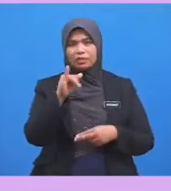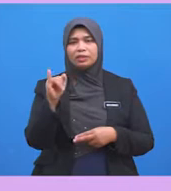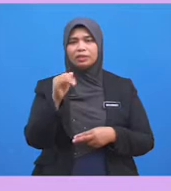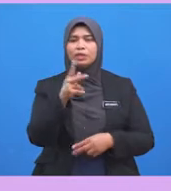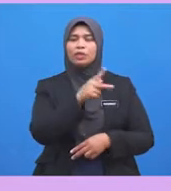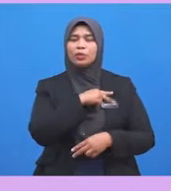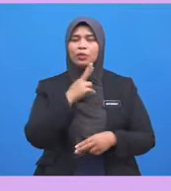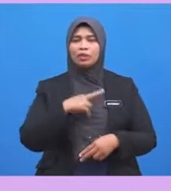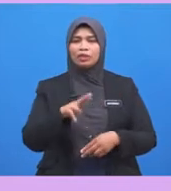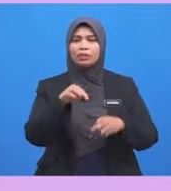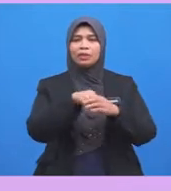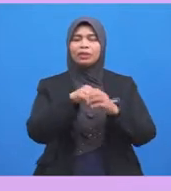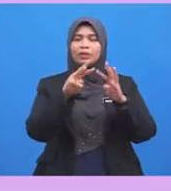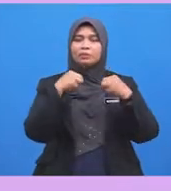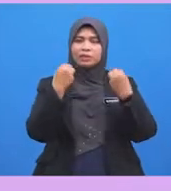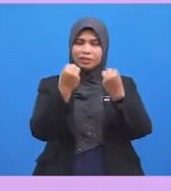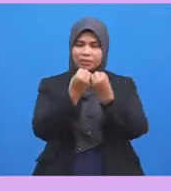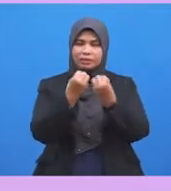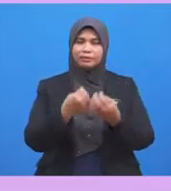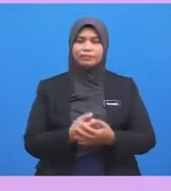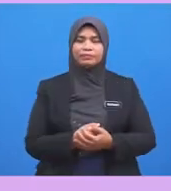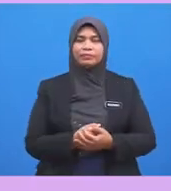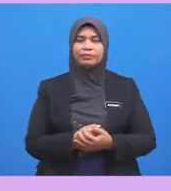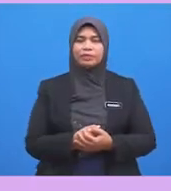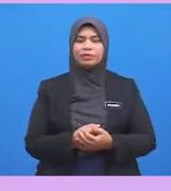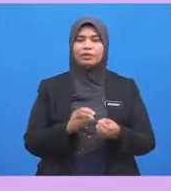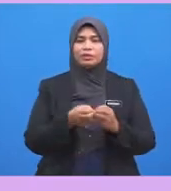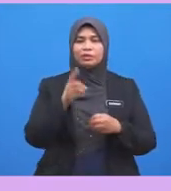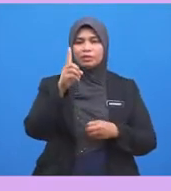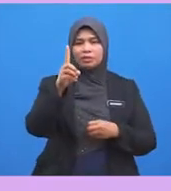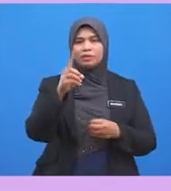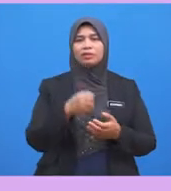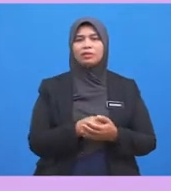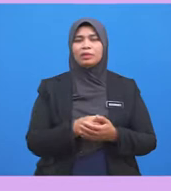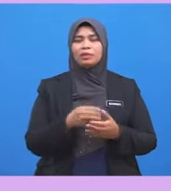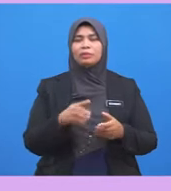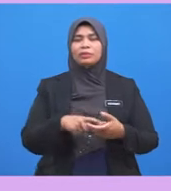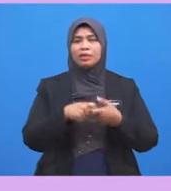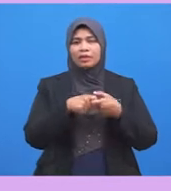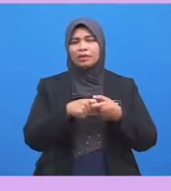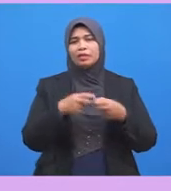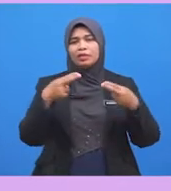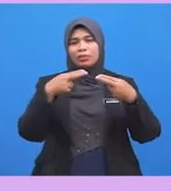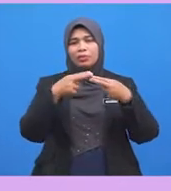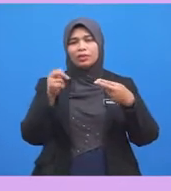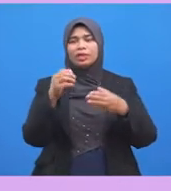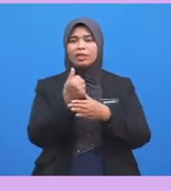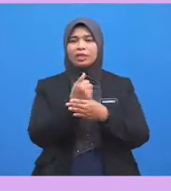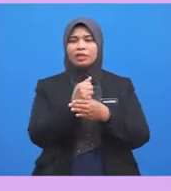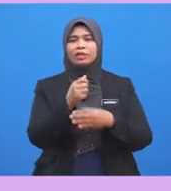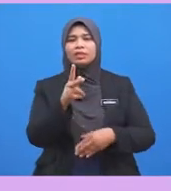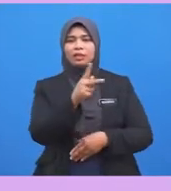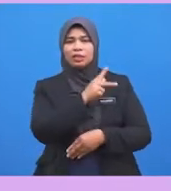ketua agama dalam masyarakat setempat? Yang pertama, mengeratkan hubungan